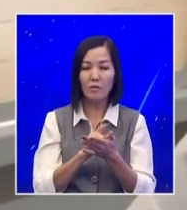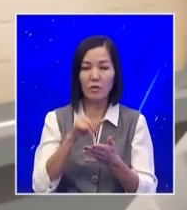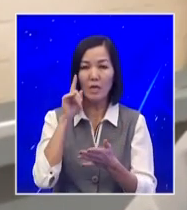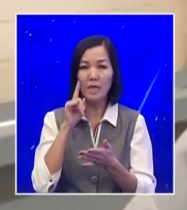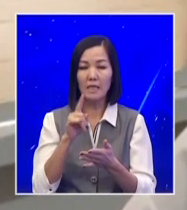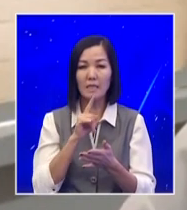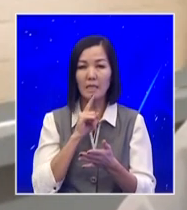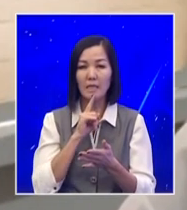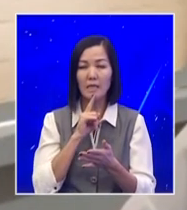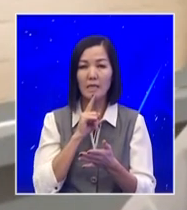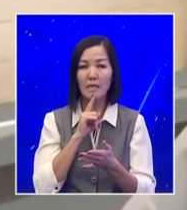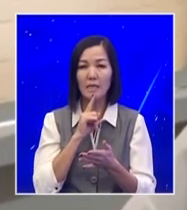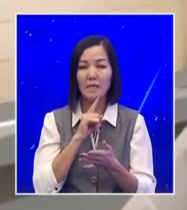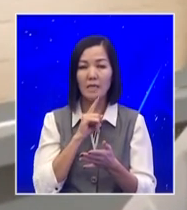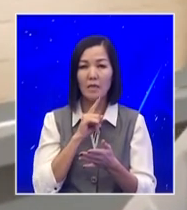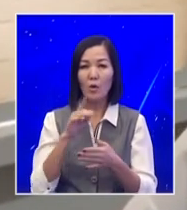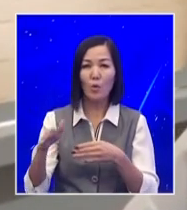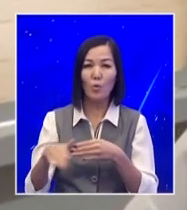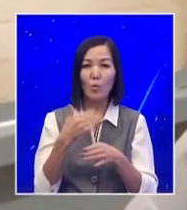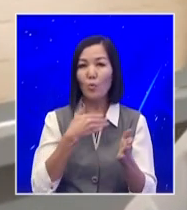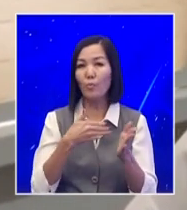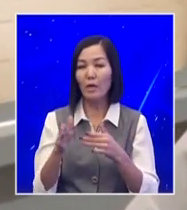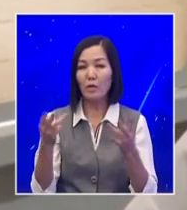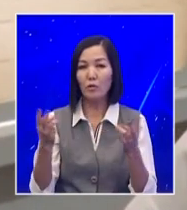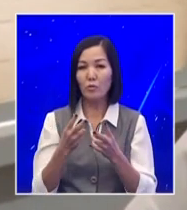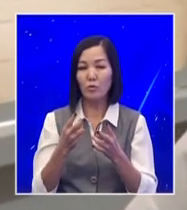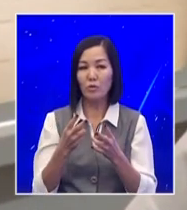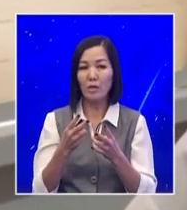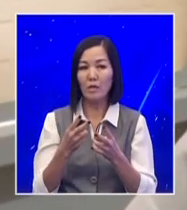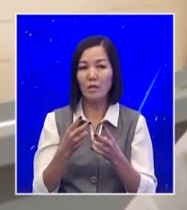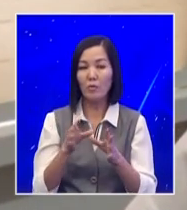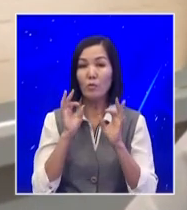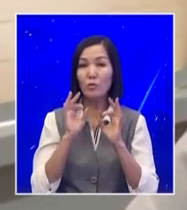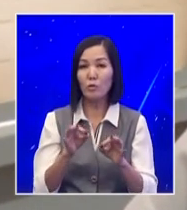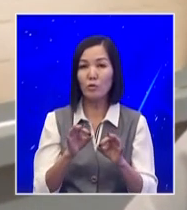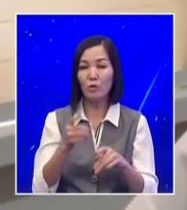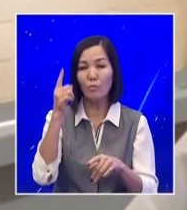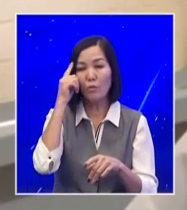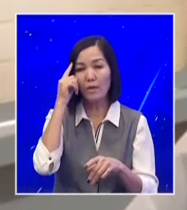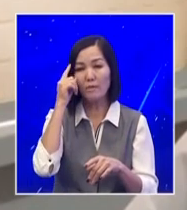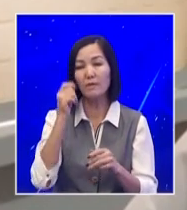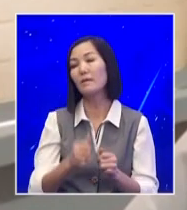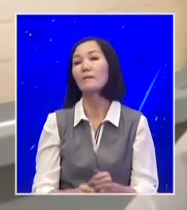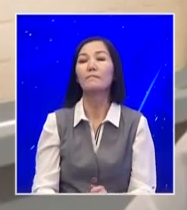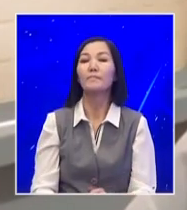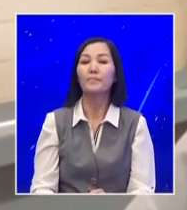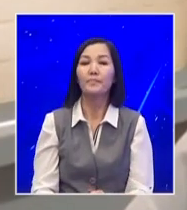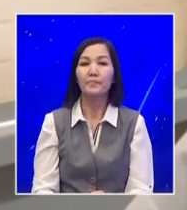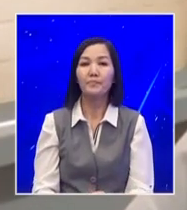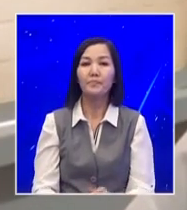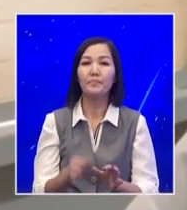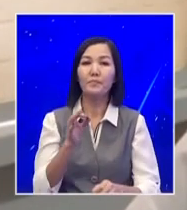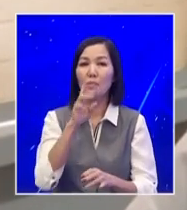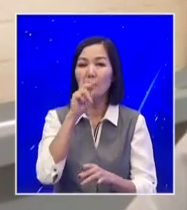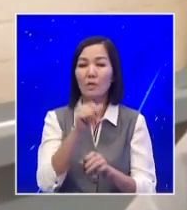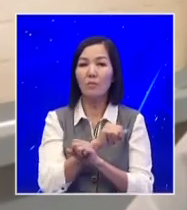Қазақстанда ату жазасын алып тастау ол адамгершілік қағидасына да сәйкес келеді. Сонымен қатар сот